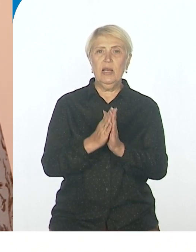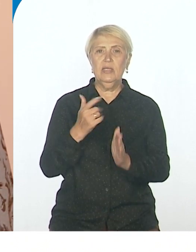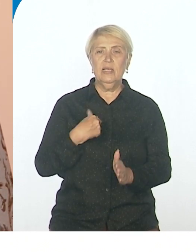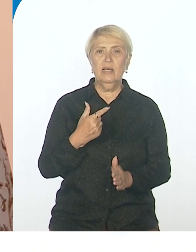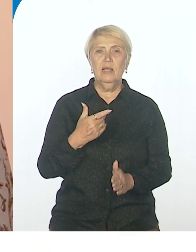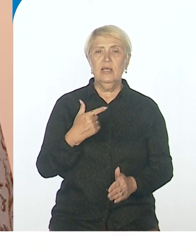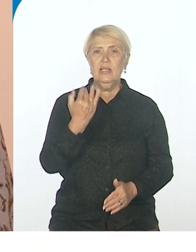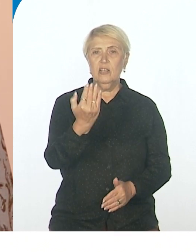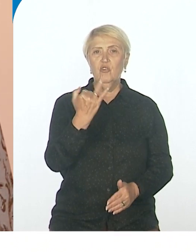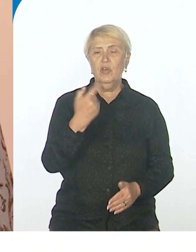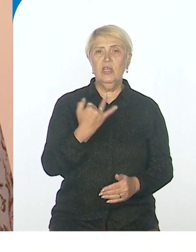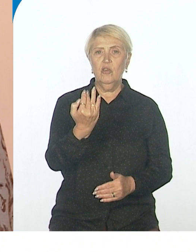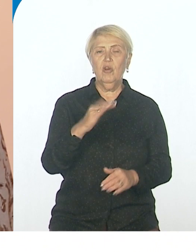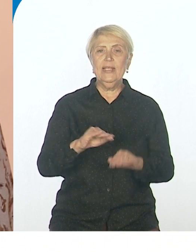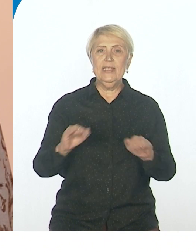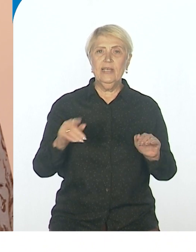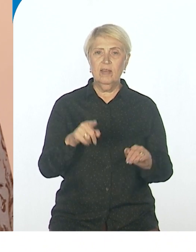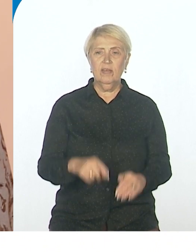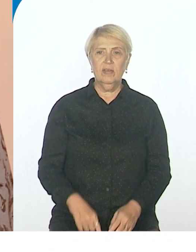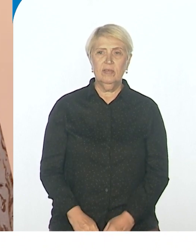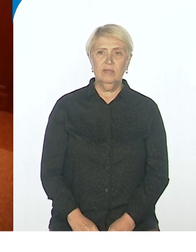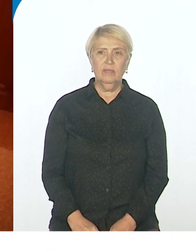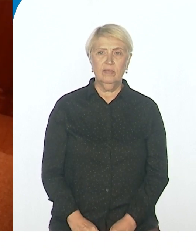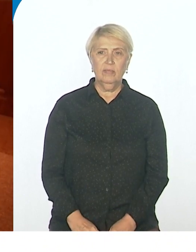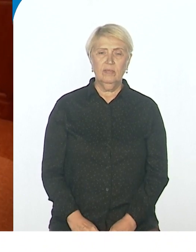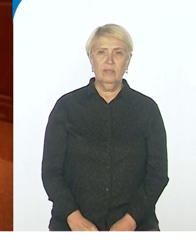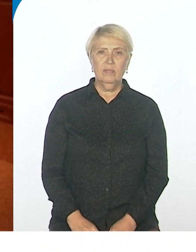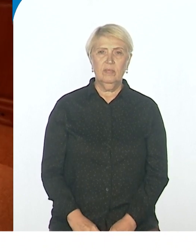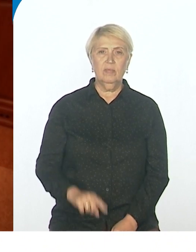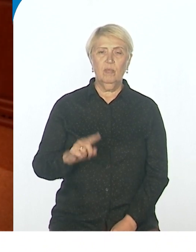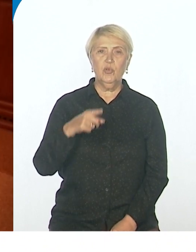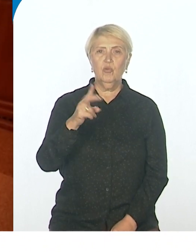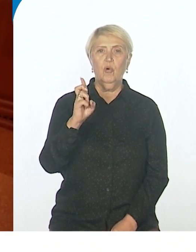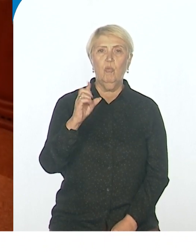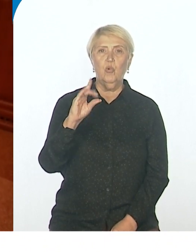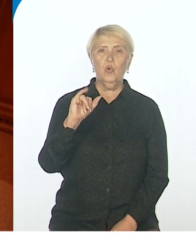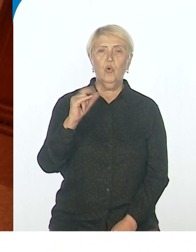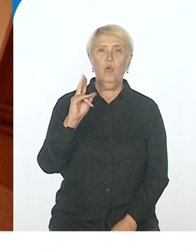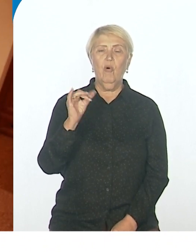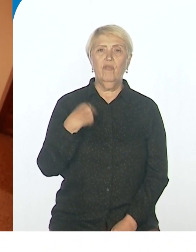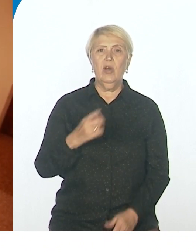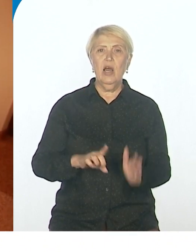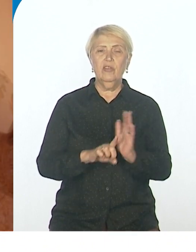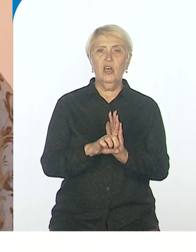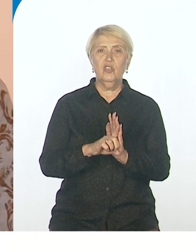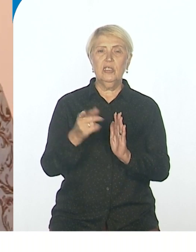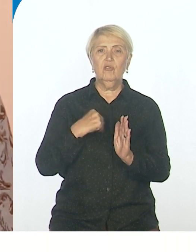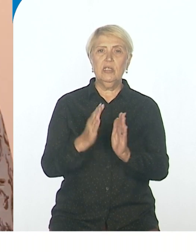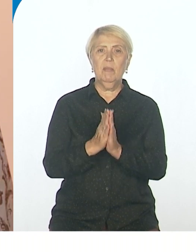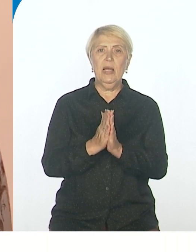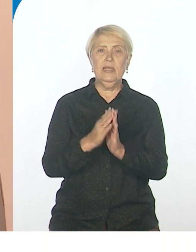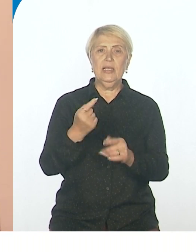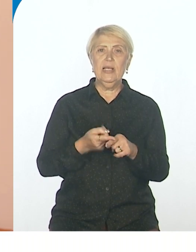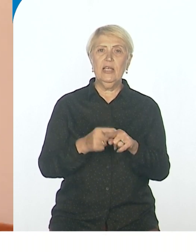большие начались проблемы. За ее маму. Мама была на грани смерти. Почему Валерий Бурков взялся молиться за экстрасенса? Ну, я как